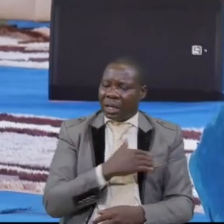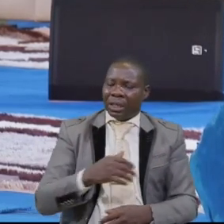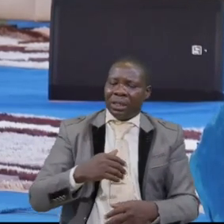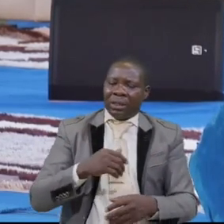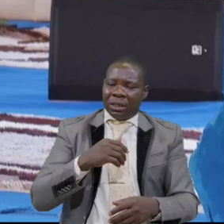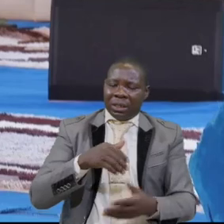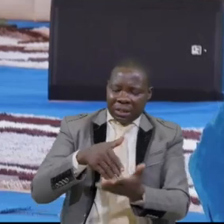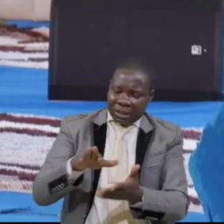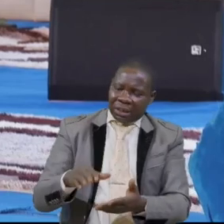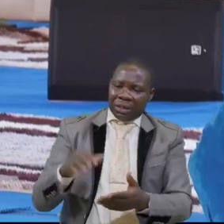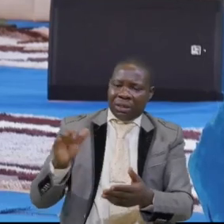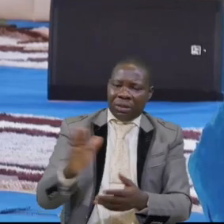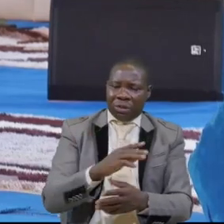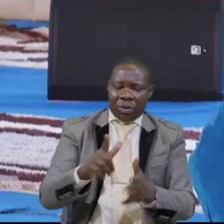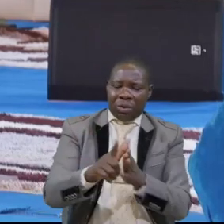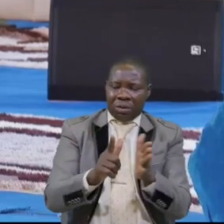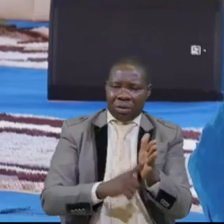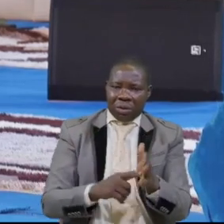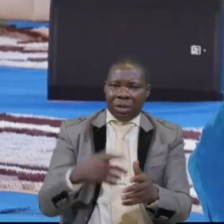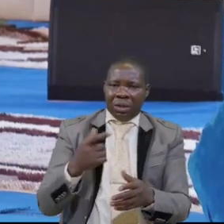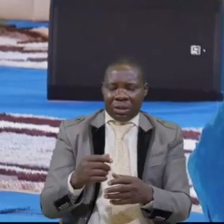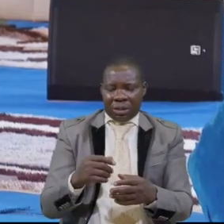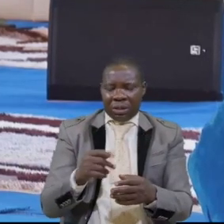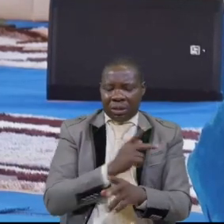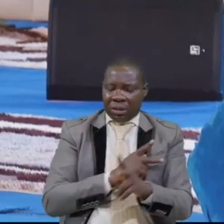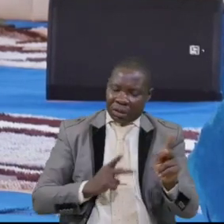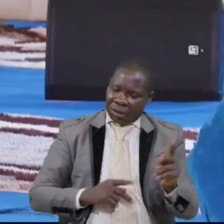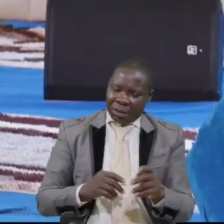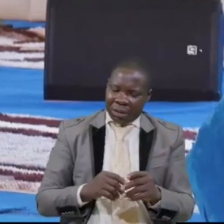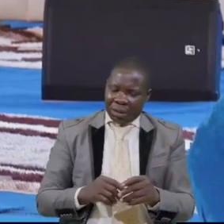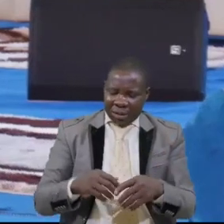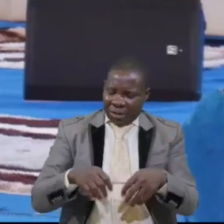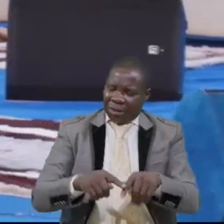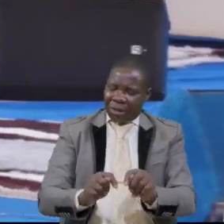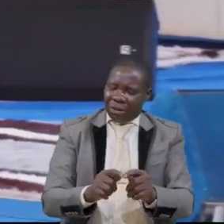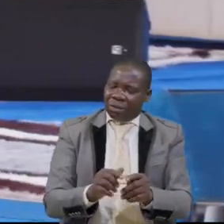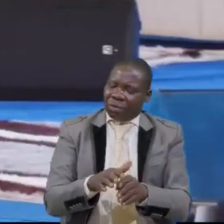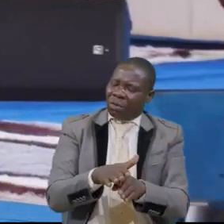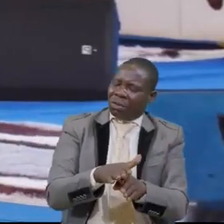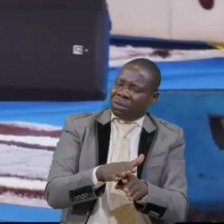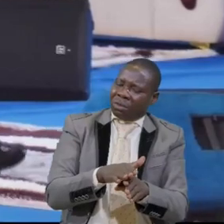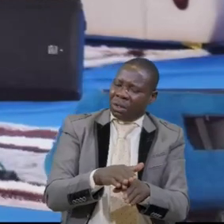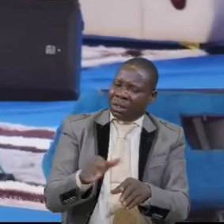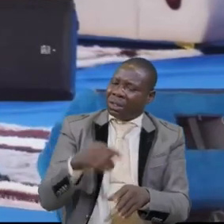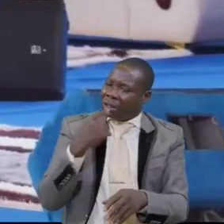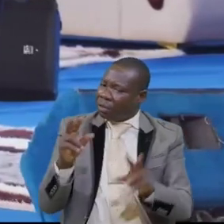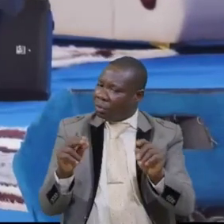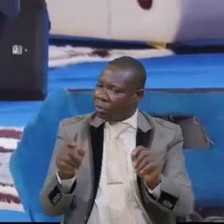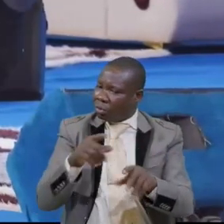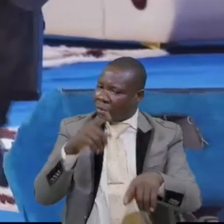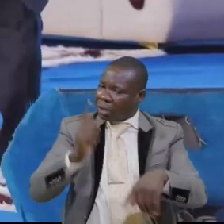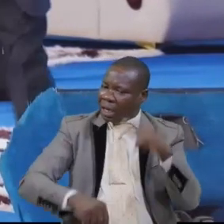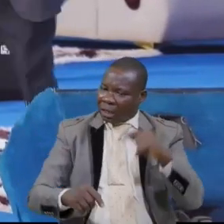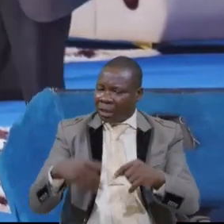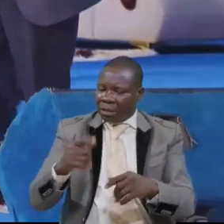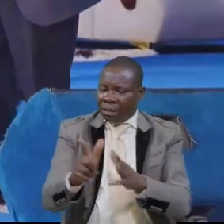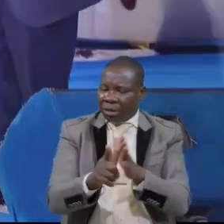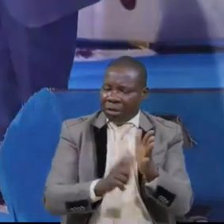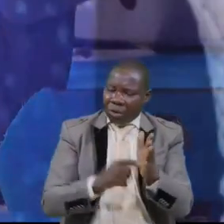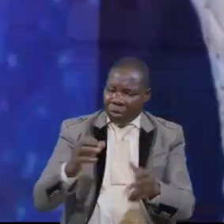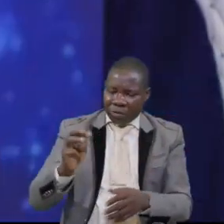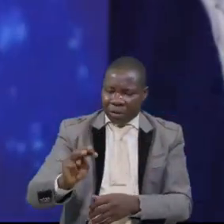roi essayait de retarder. Non, non, non, tu ne peux pas changer ça. Hein, parce que tu sais, c'est la loi des Mèdes et des Perses. Et ça ne peut être